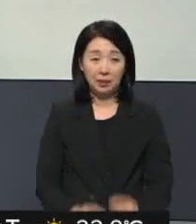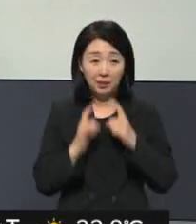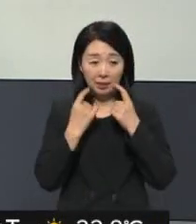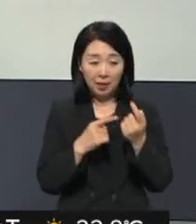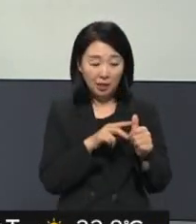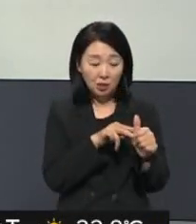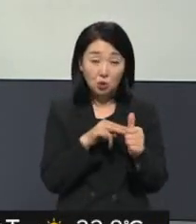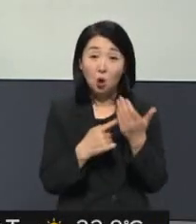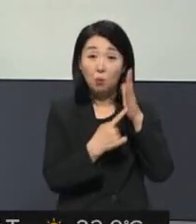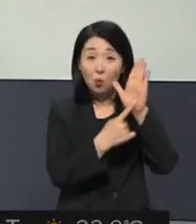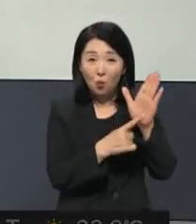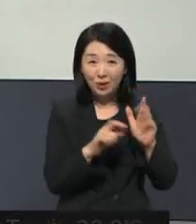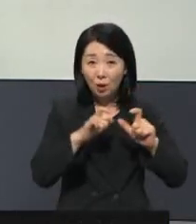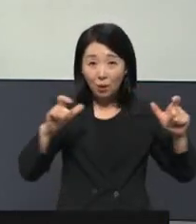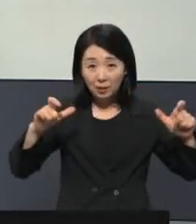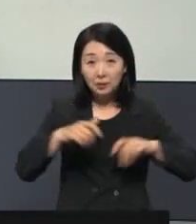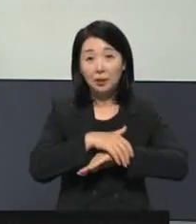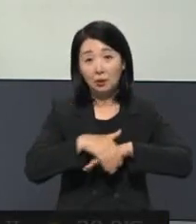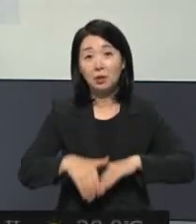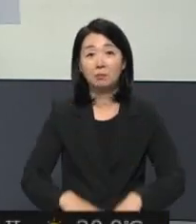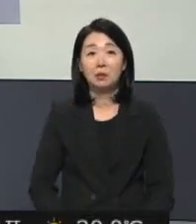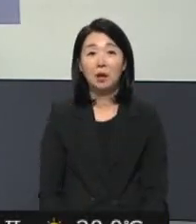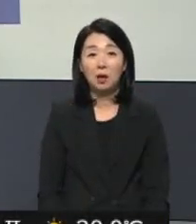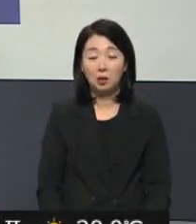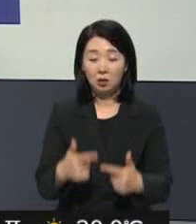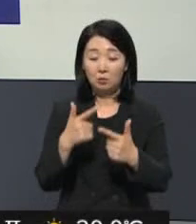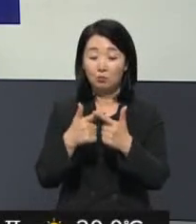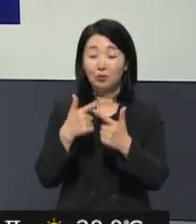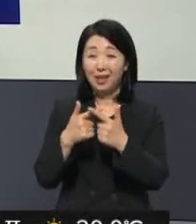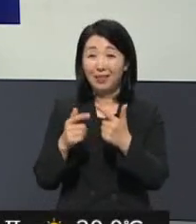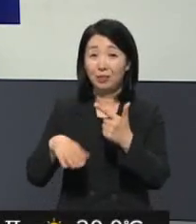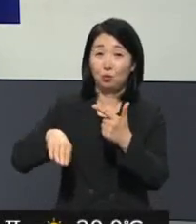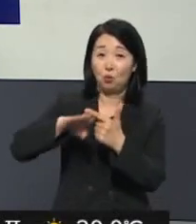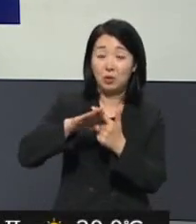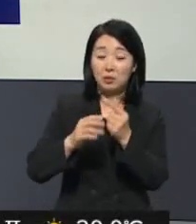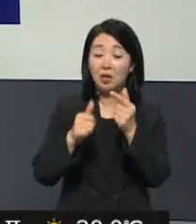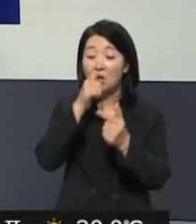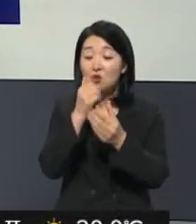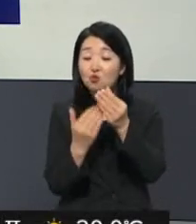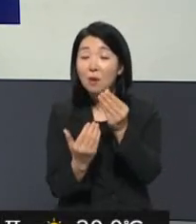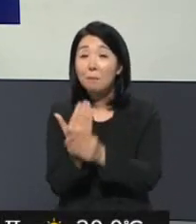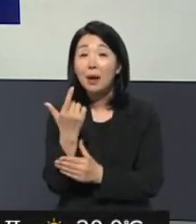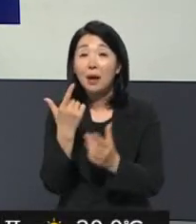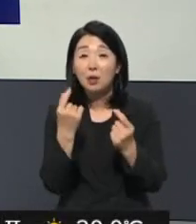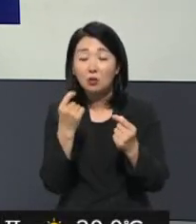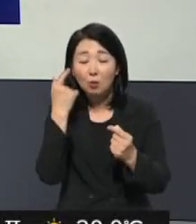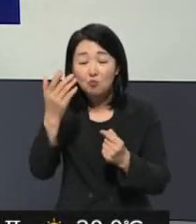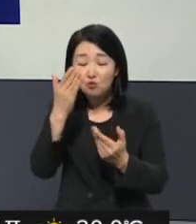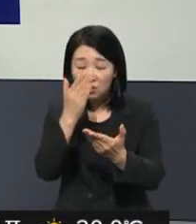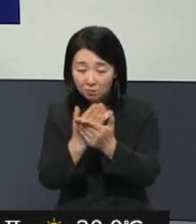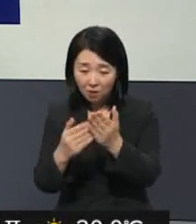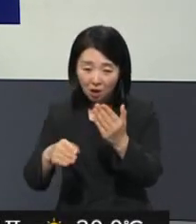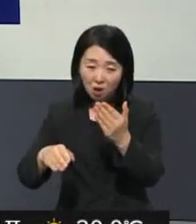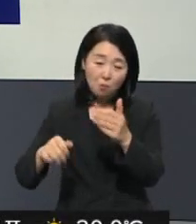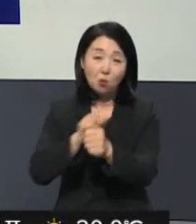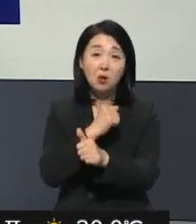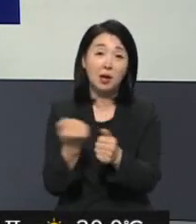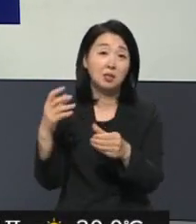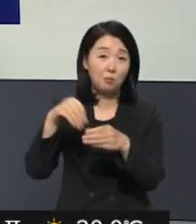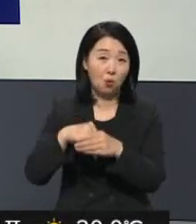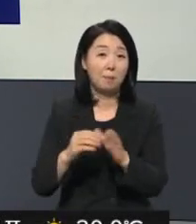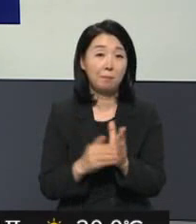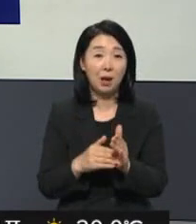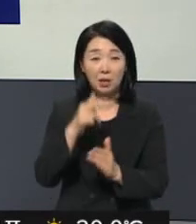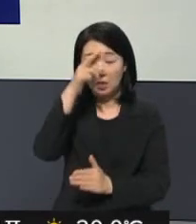범위 확대도 추진합니다. 당장 부산 돌려차기 남처럼 묻지마 폭력 범죄자도 공개 대상에 포함시키고요.